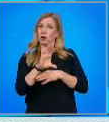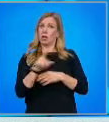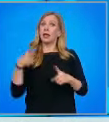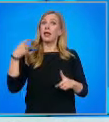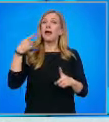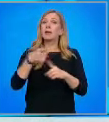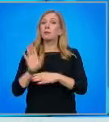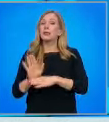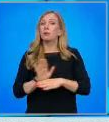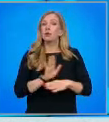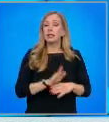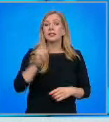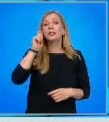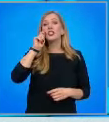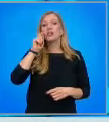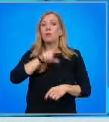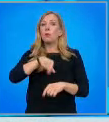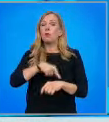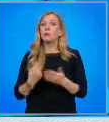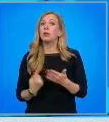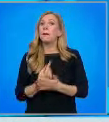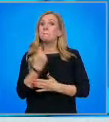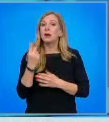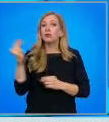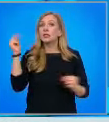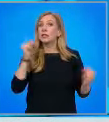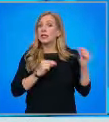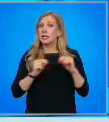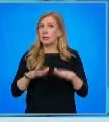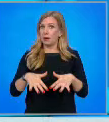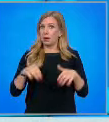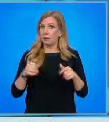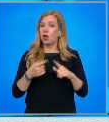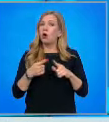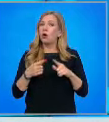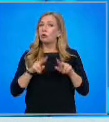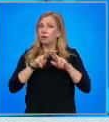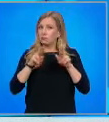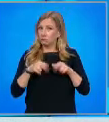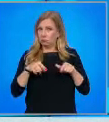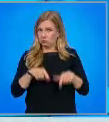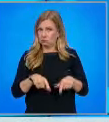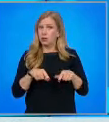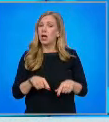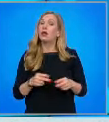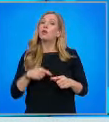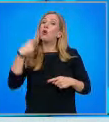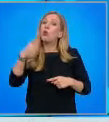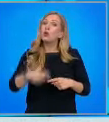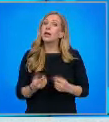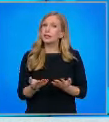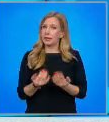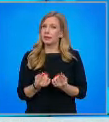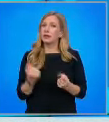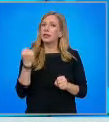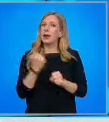народните представители на живо по време на първото заседание на парламента. От формацията настояват утре да бъде свикана работна